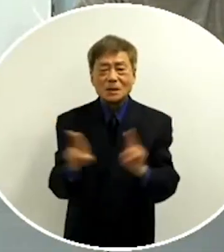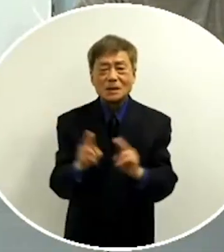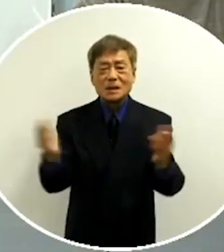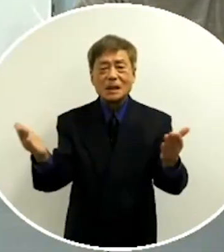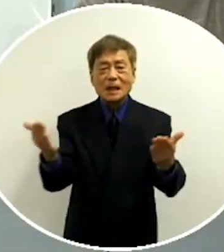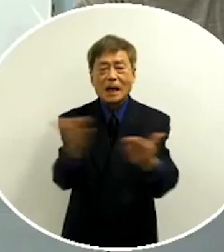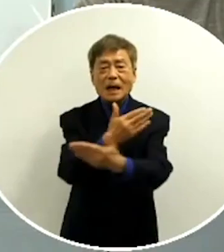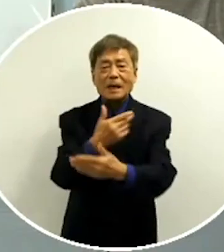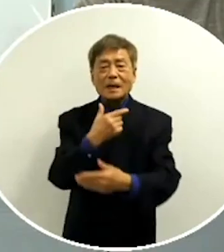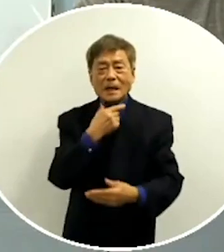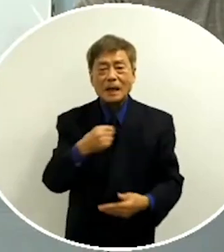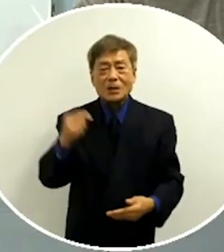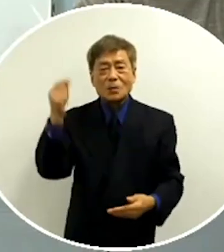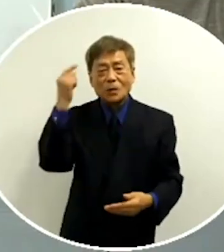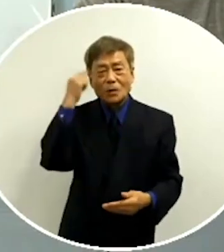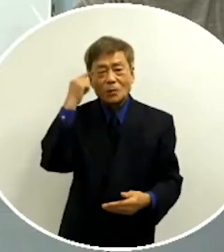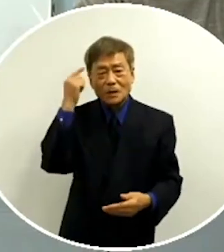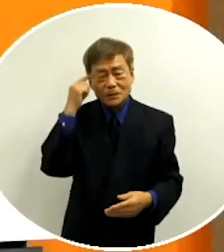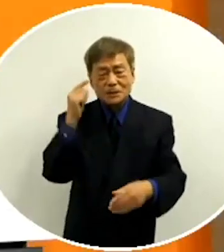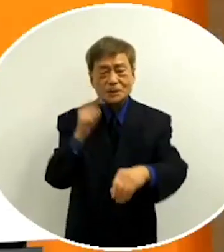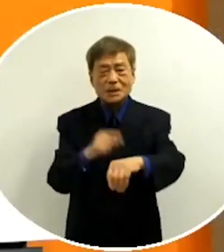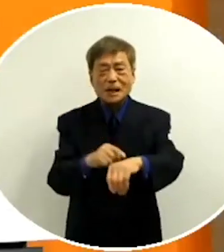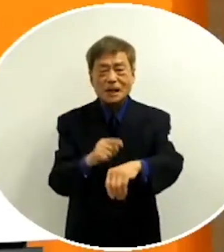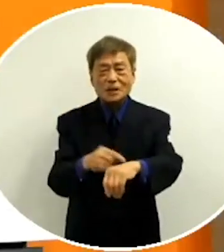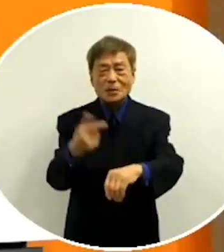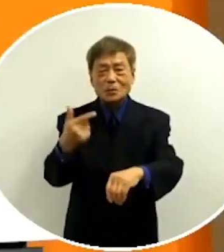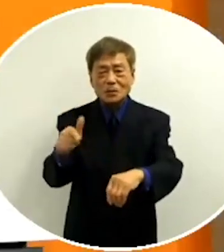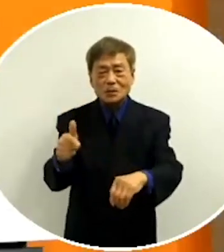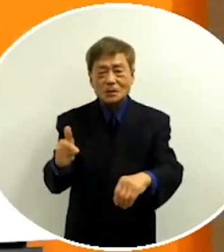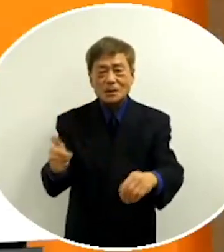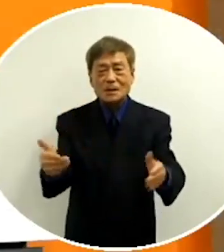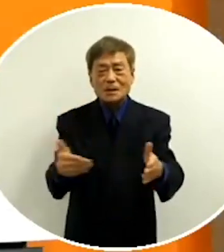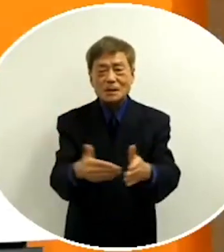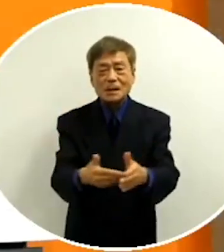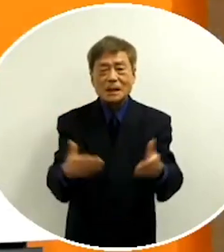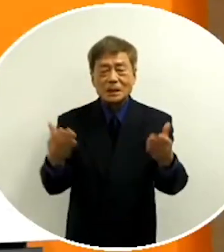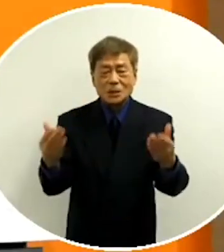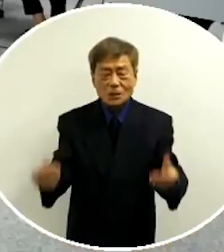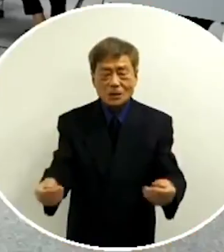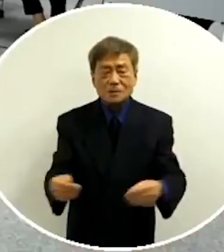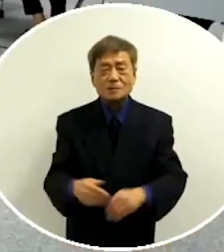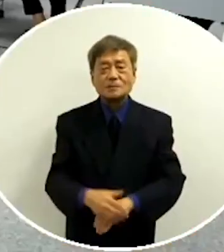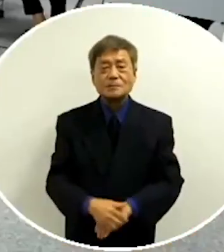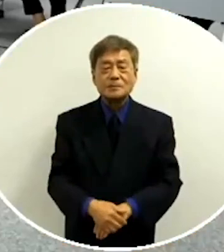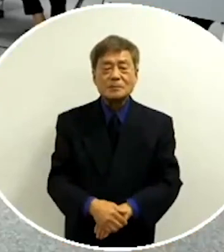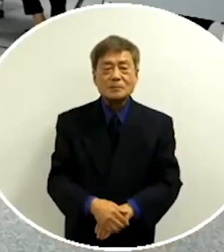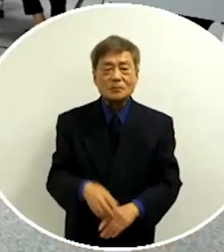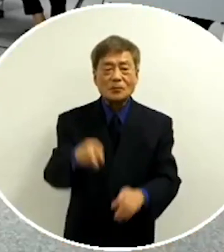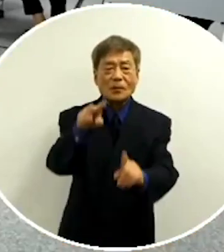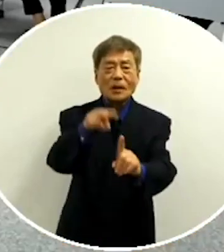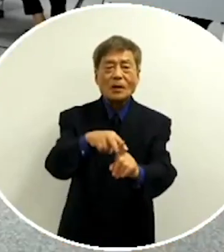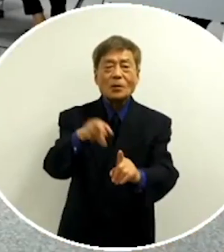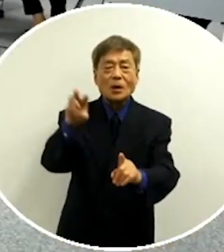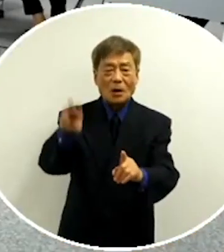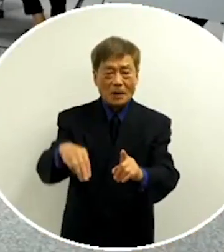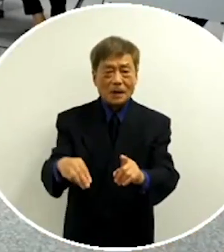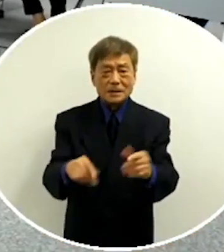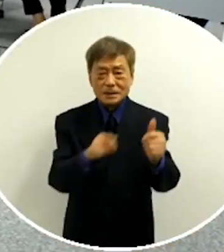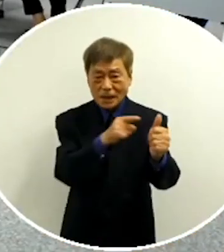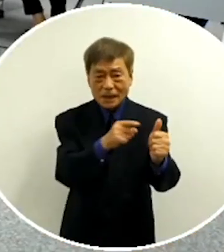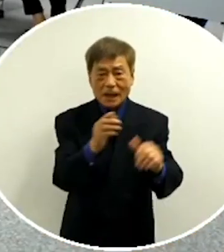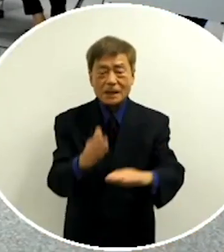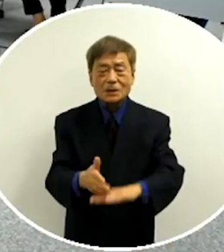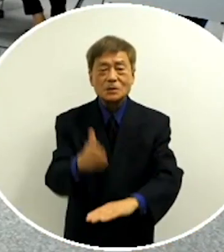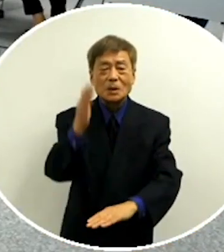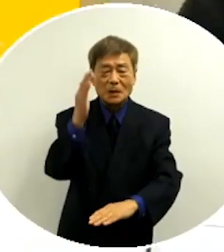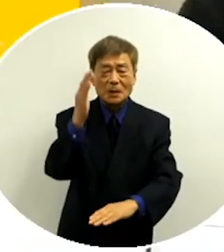思っています超ドロップでしょうかはい以上ですはい英語がを後方ありがとうございましたでは